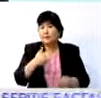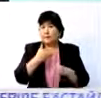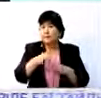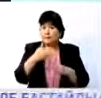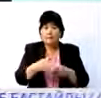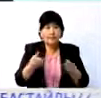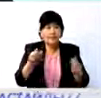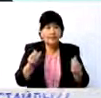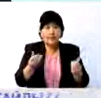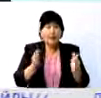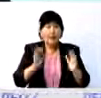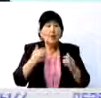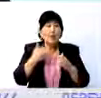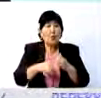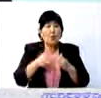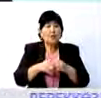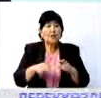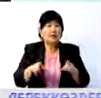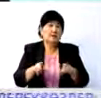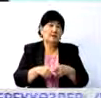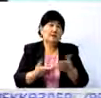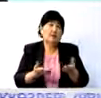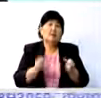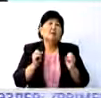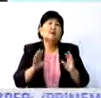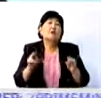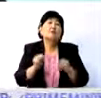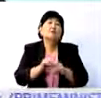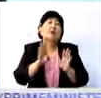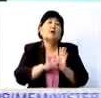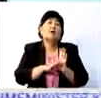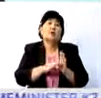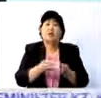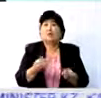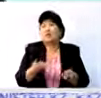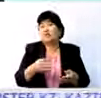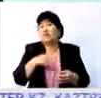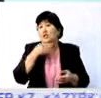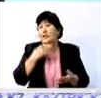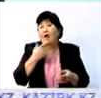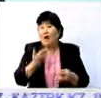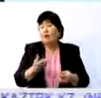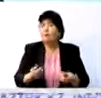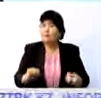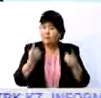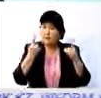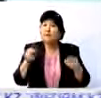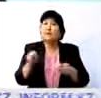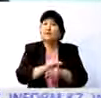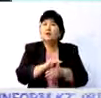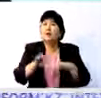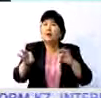бөлінген қаржы ол тек қана орташа немесе тек қана жөндеу жұмыстарына жетіп жатыр. Ол жерде капиталды түрде реконструкция жасау